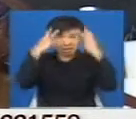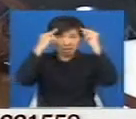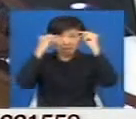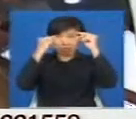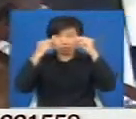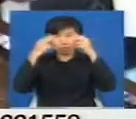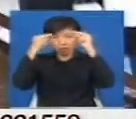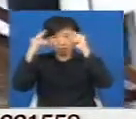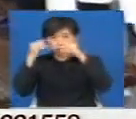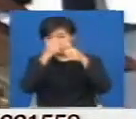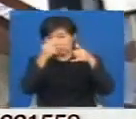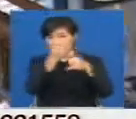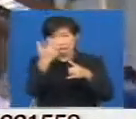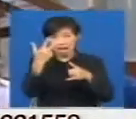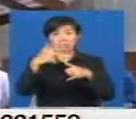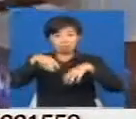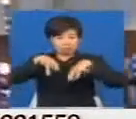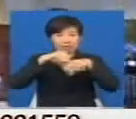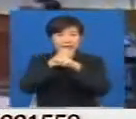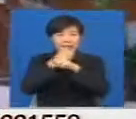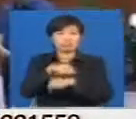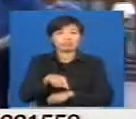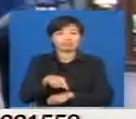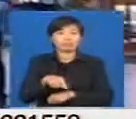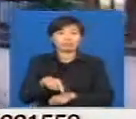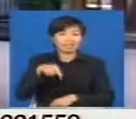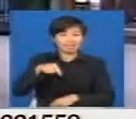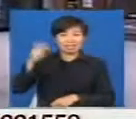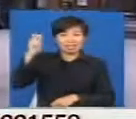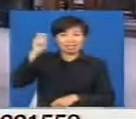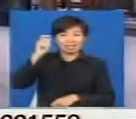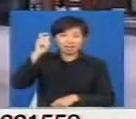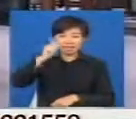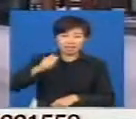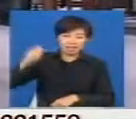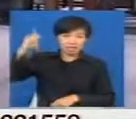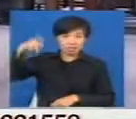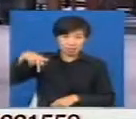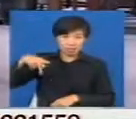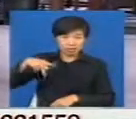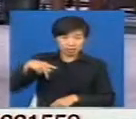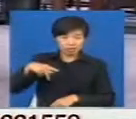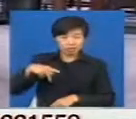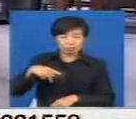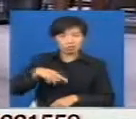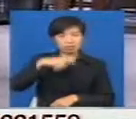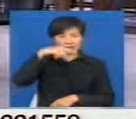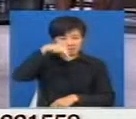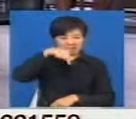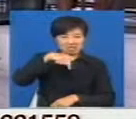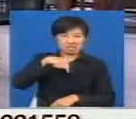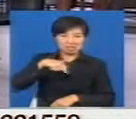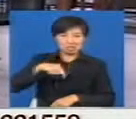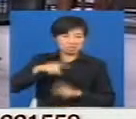คร ับ นะฮะวันนี้เป็นหอประชุมที่ใหญ่ที่สุดในภูมิภาคเอเชียตะวันออกเฉียงใต้ถ้าจะให้โมเล็กๆก็อาจจะดี